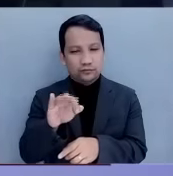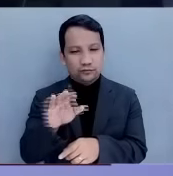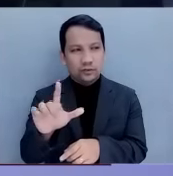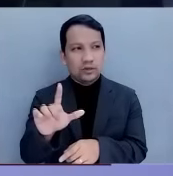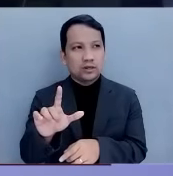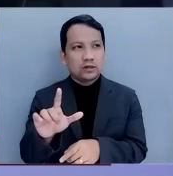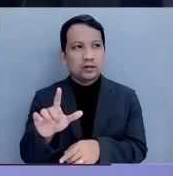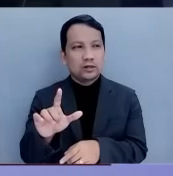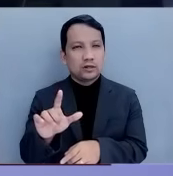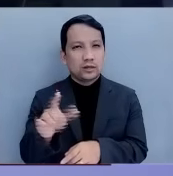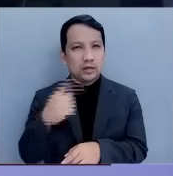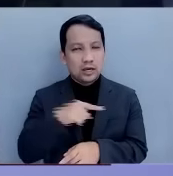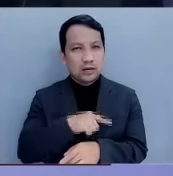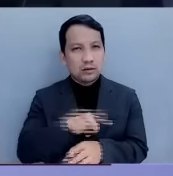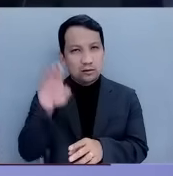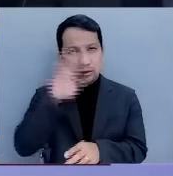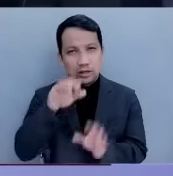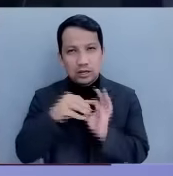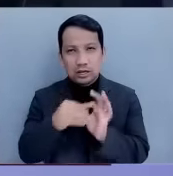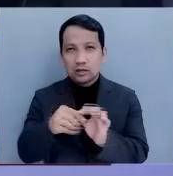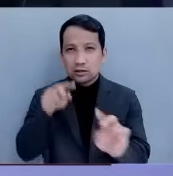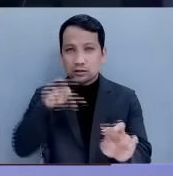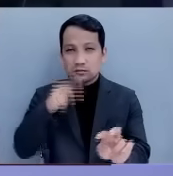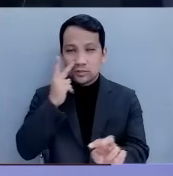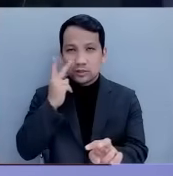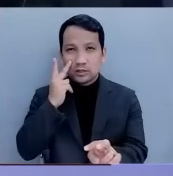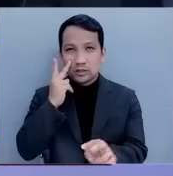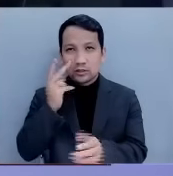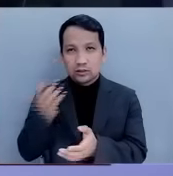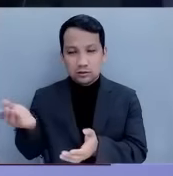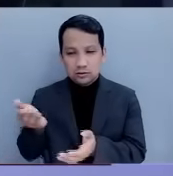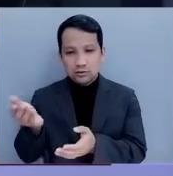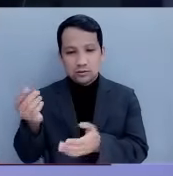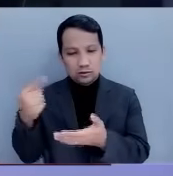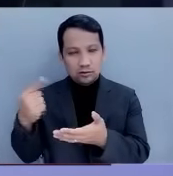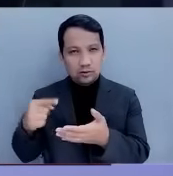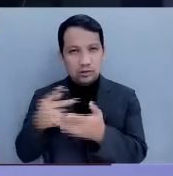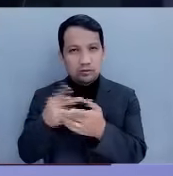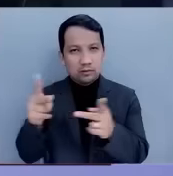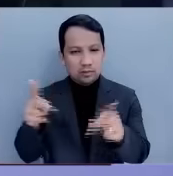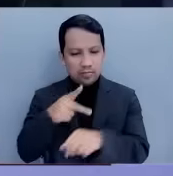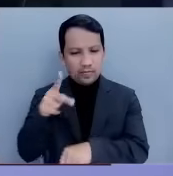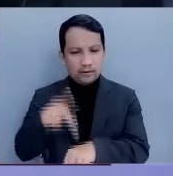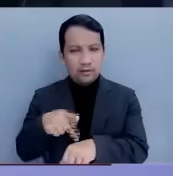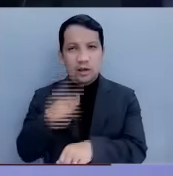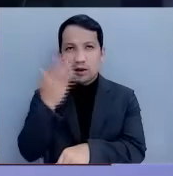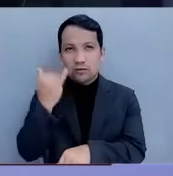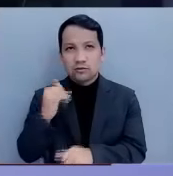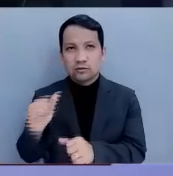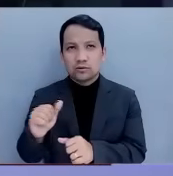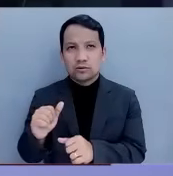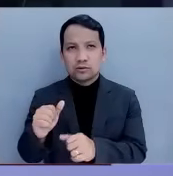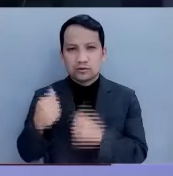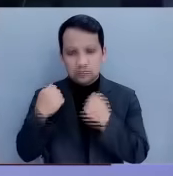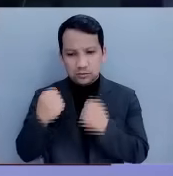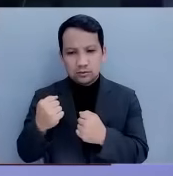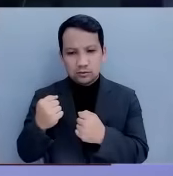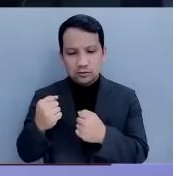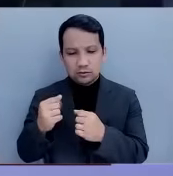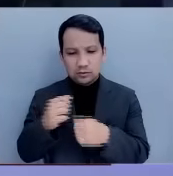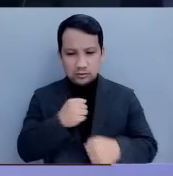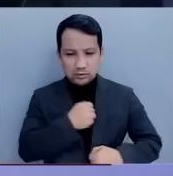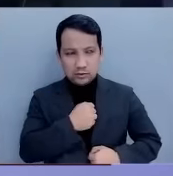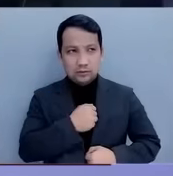Dapat daw ikabahala mga naispatang Chinese survey ship malapit sa Pilipinas. Posible daw kasing nagpapalakas ng military force